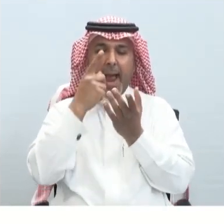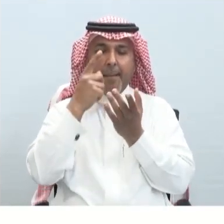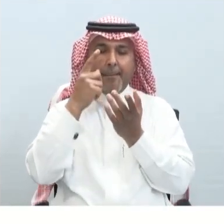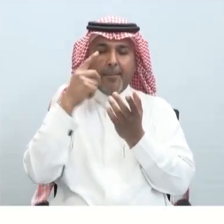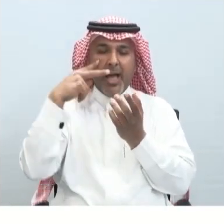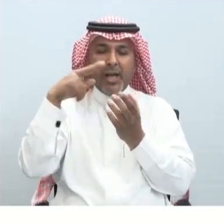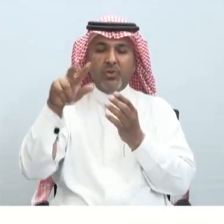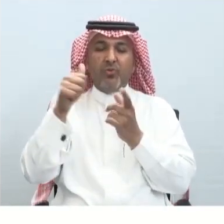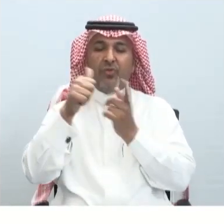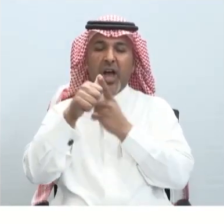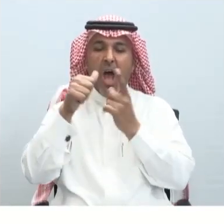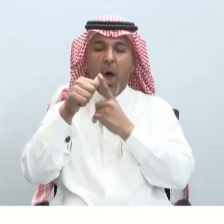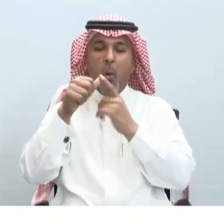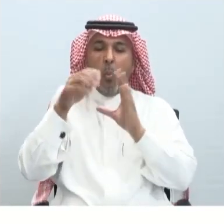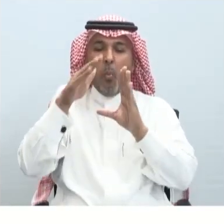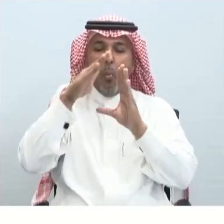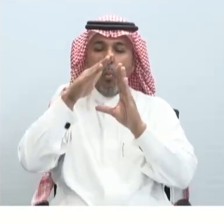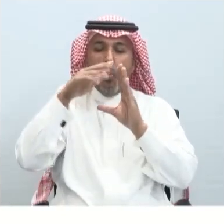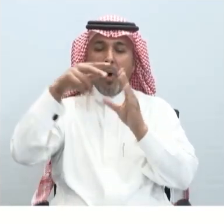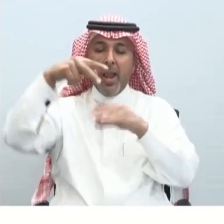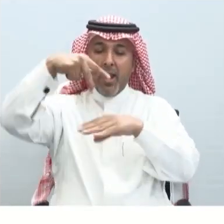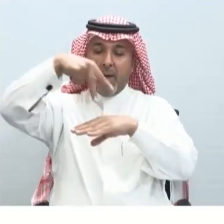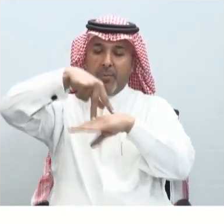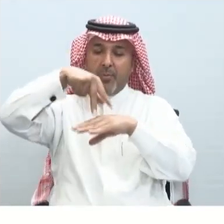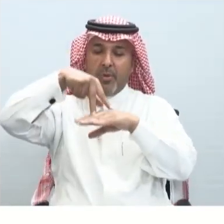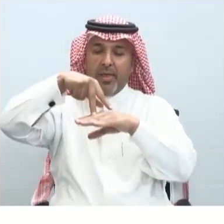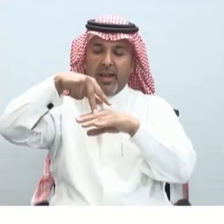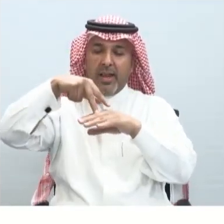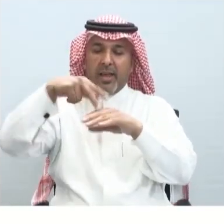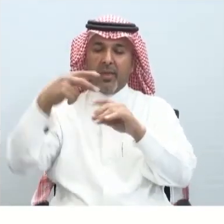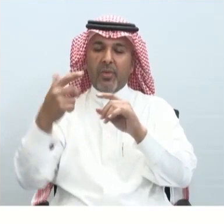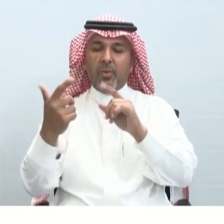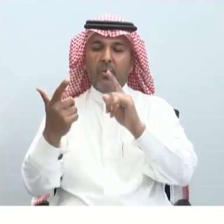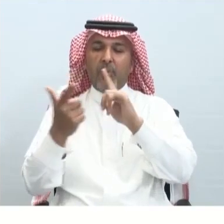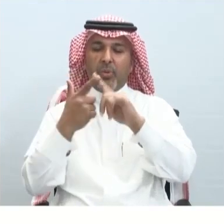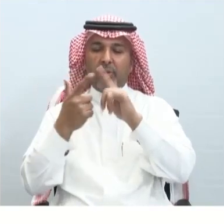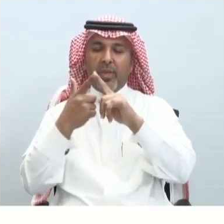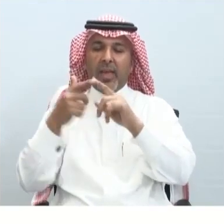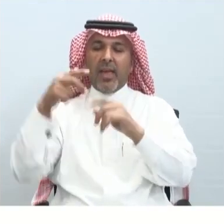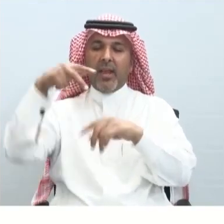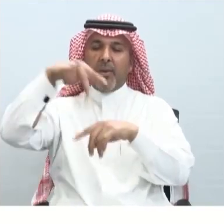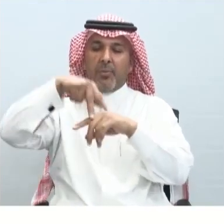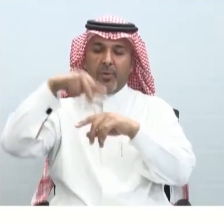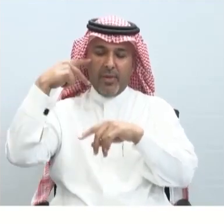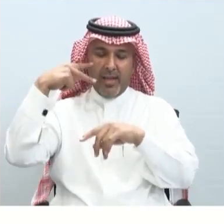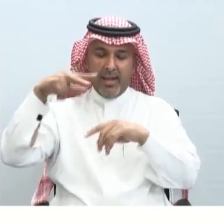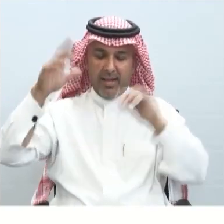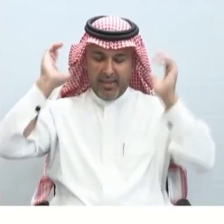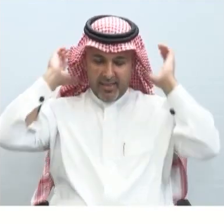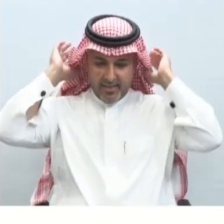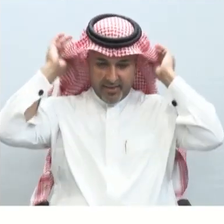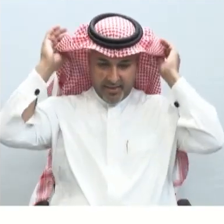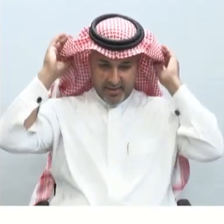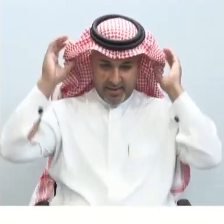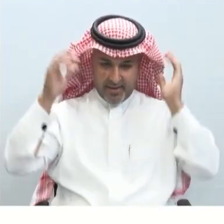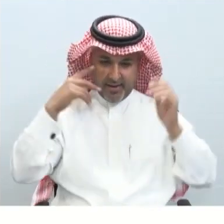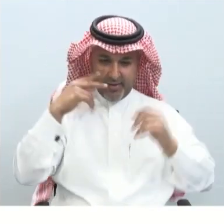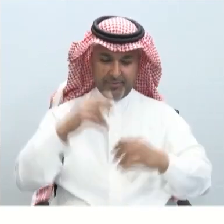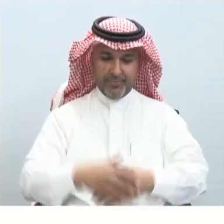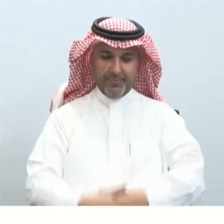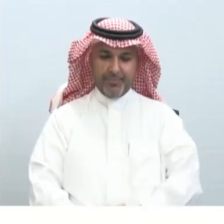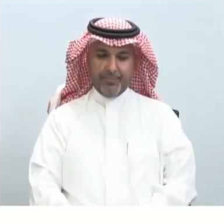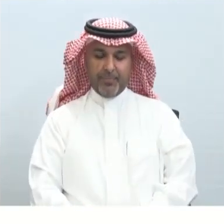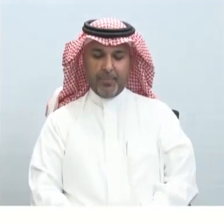مساحه المثلث الاول احنا نعرف انها تساوي ايش تساوي نصف في الضلع الاول مثلا